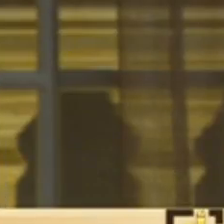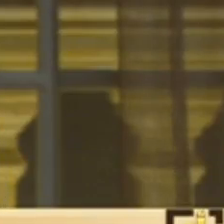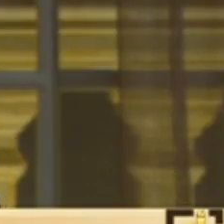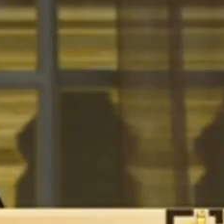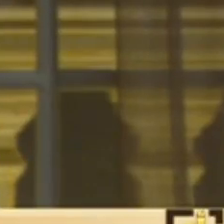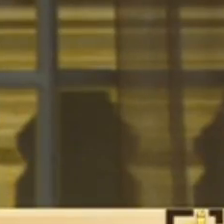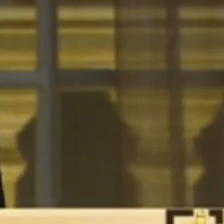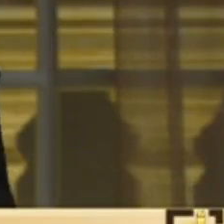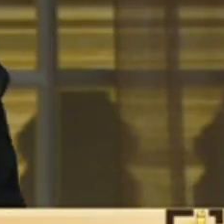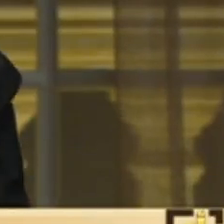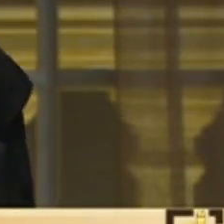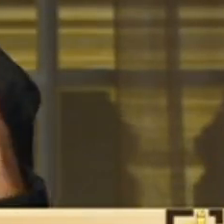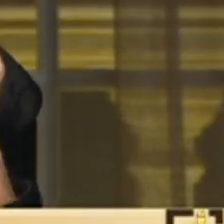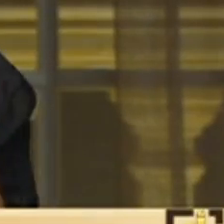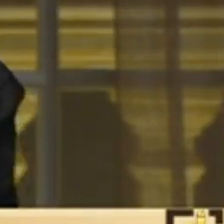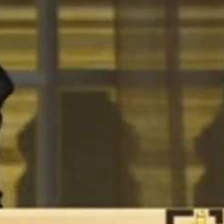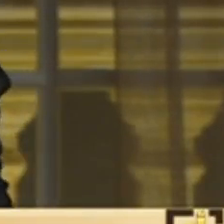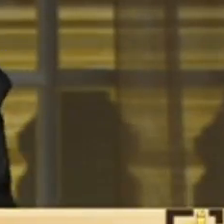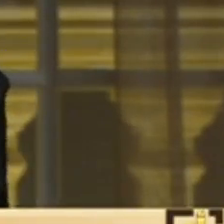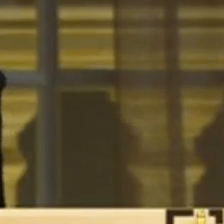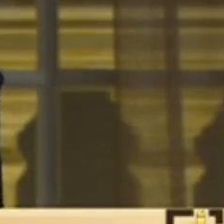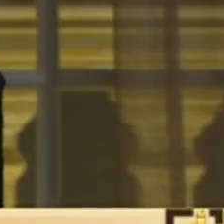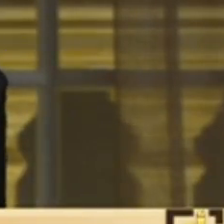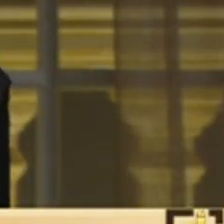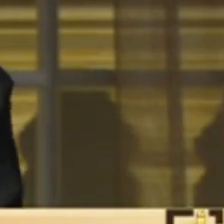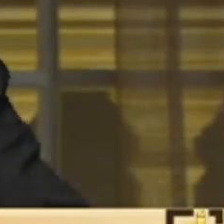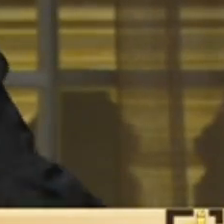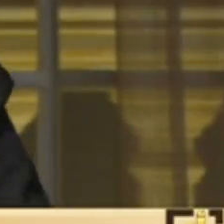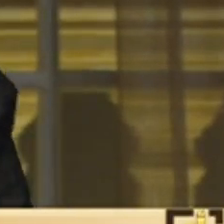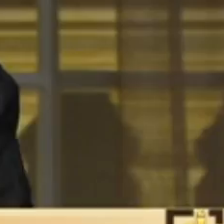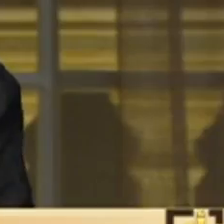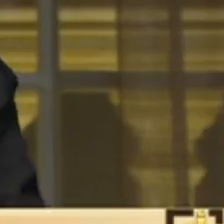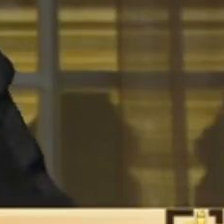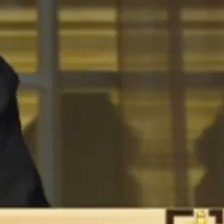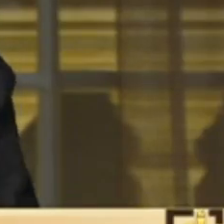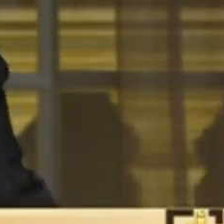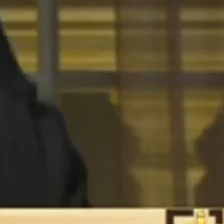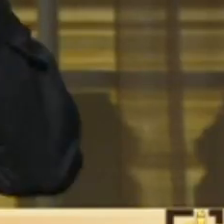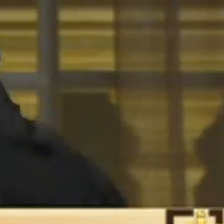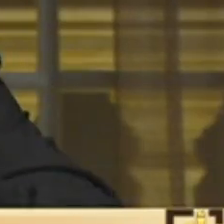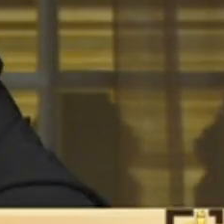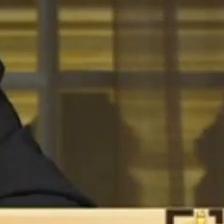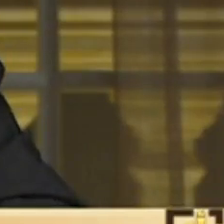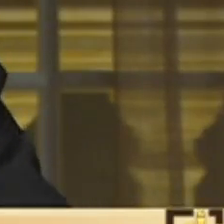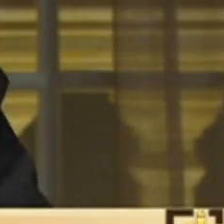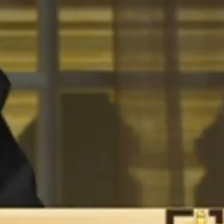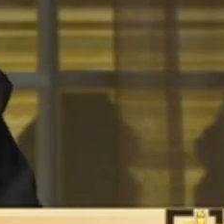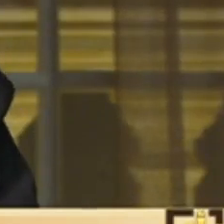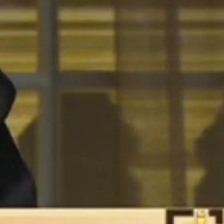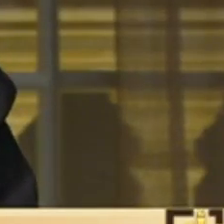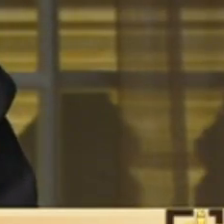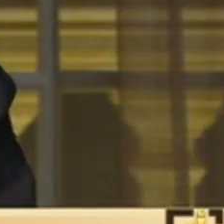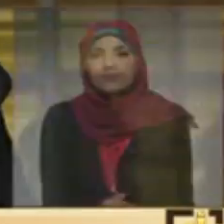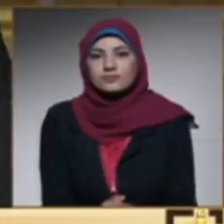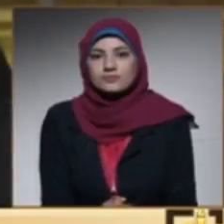مهندس، انت 5% بشهاده ال 5%، مفيش مكان مفيش مكان. طيب مفيش اصلا